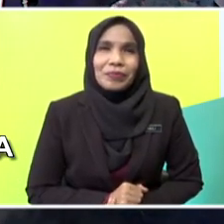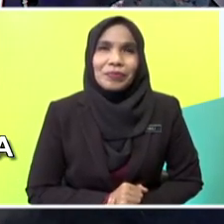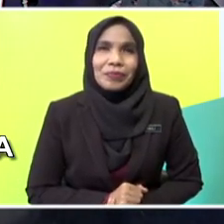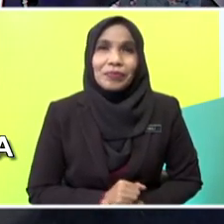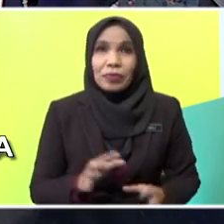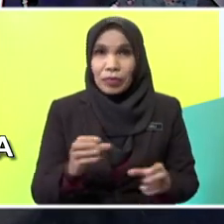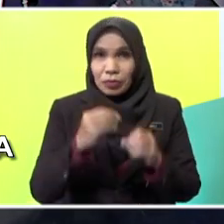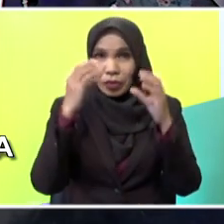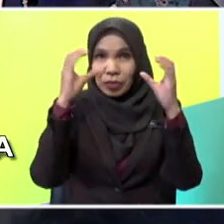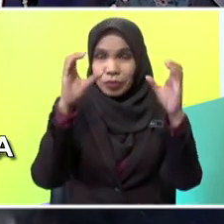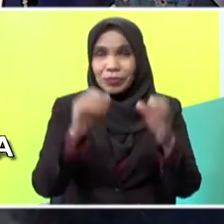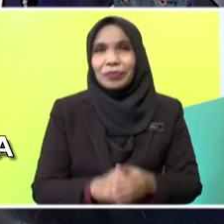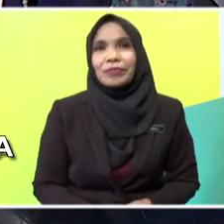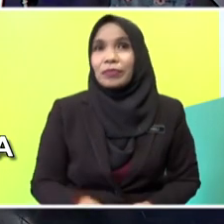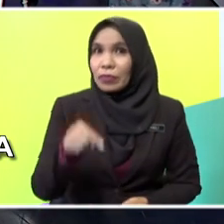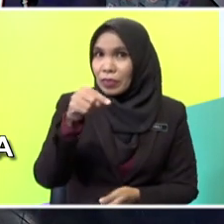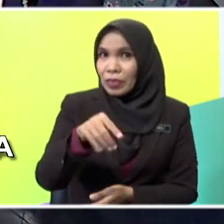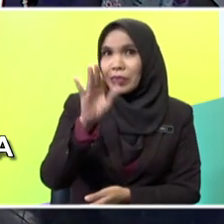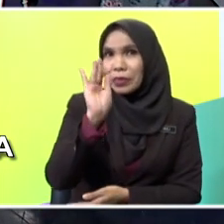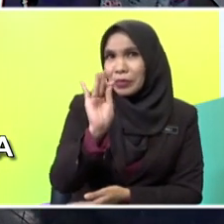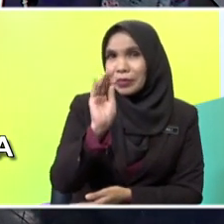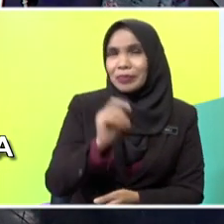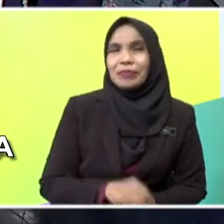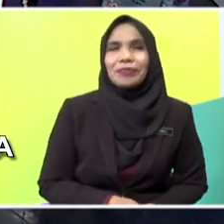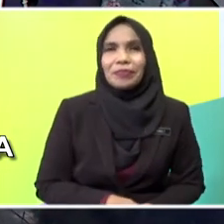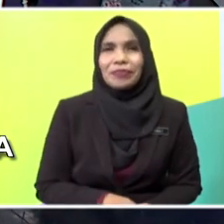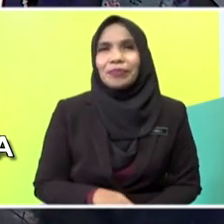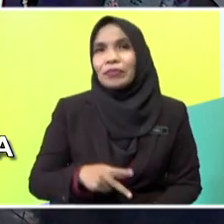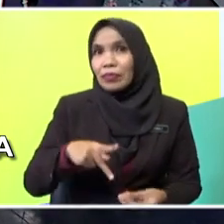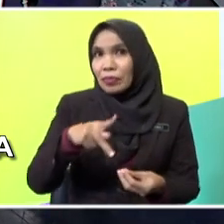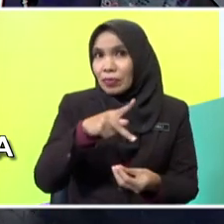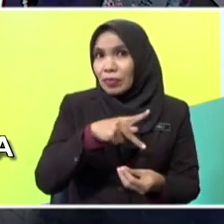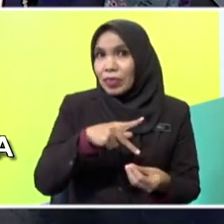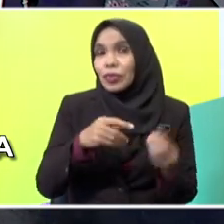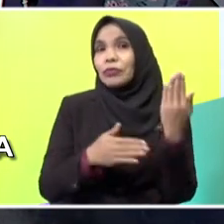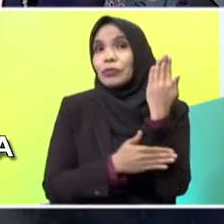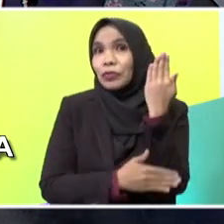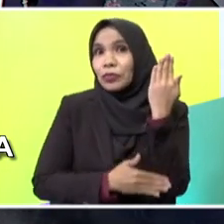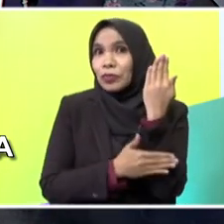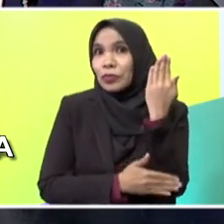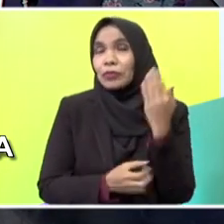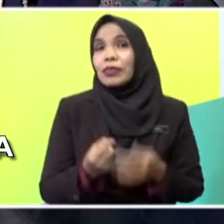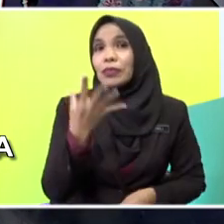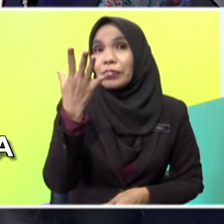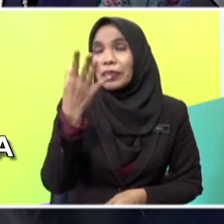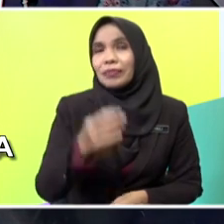cikgu. Okey, sini F. Mm-hmm. Keliling punggung berapa?